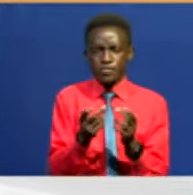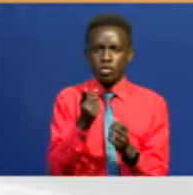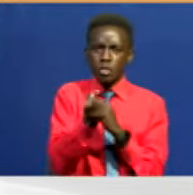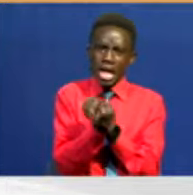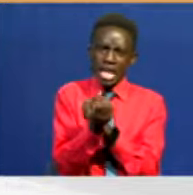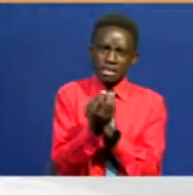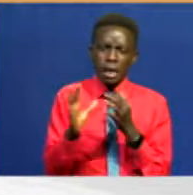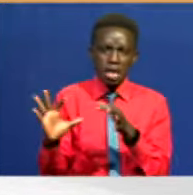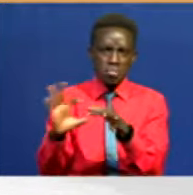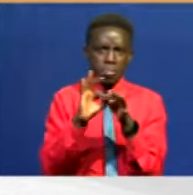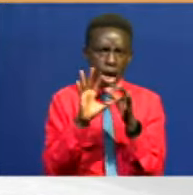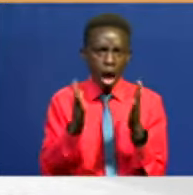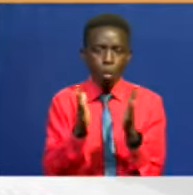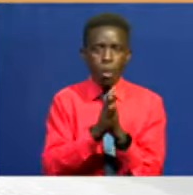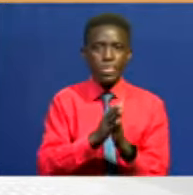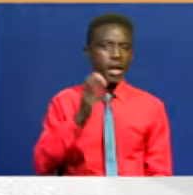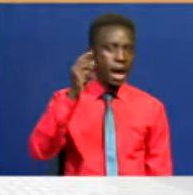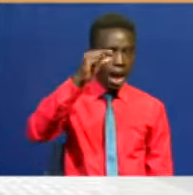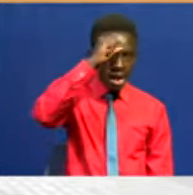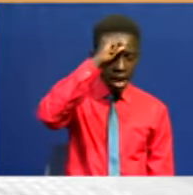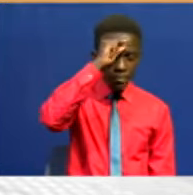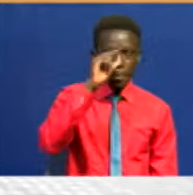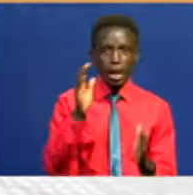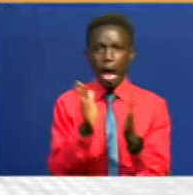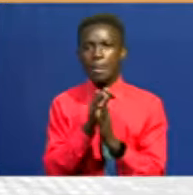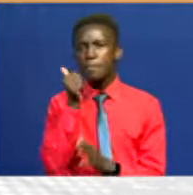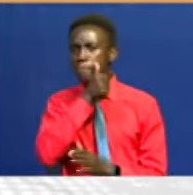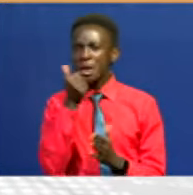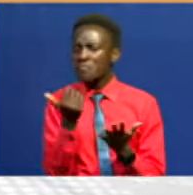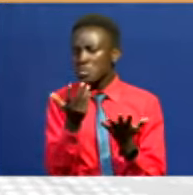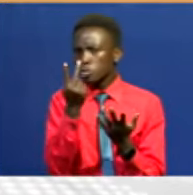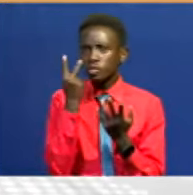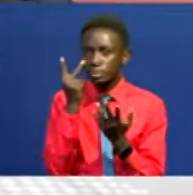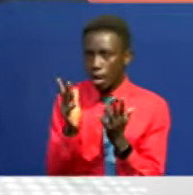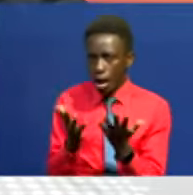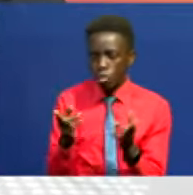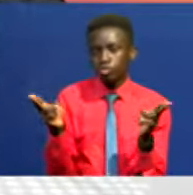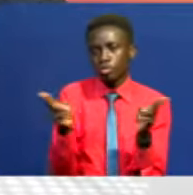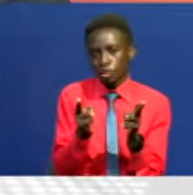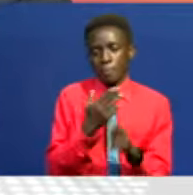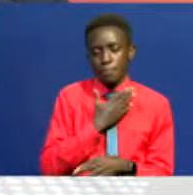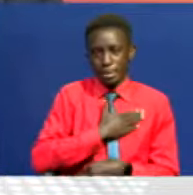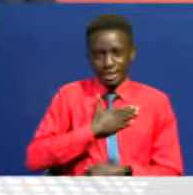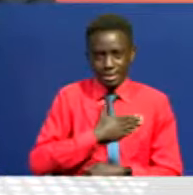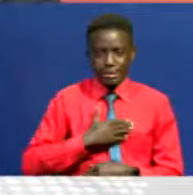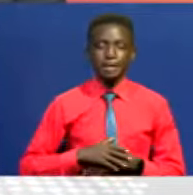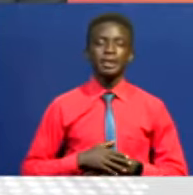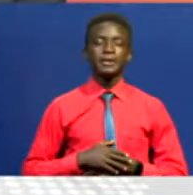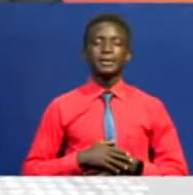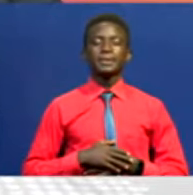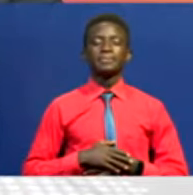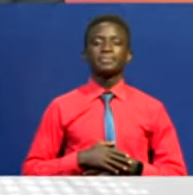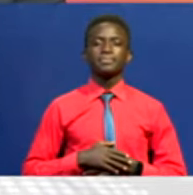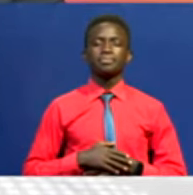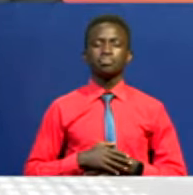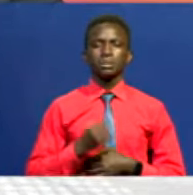kiano baina ya serikali na vyuo vya kibinafsi kwa kifupi. Asante. Kwanza